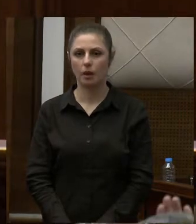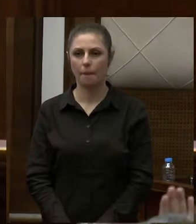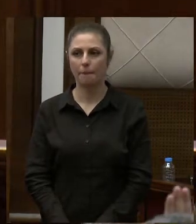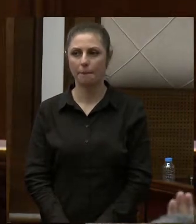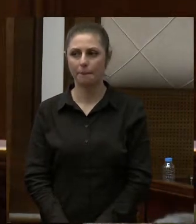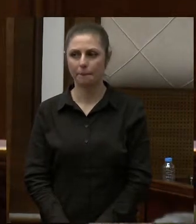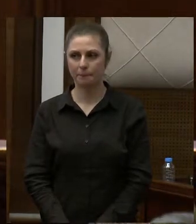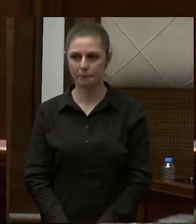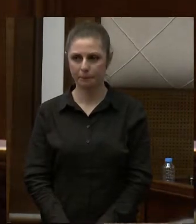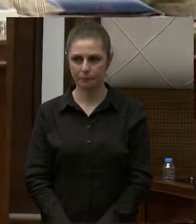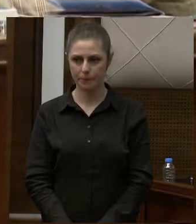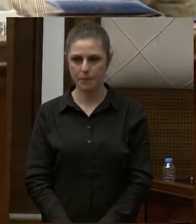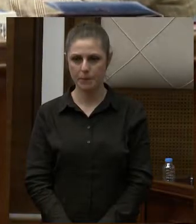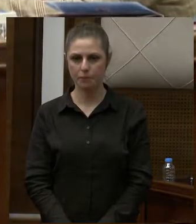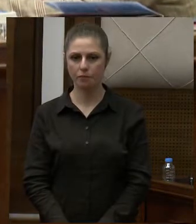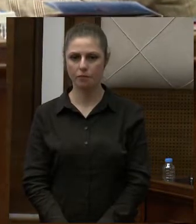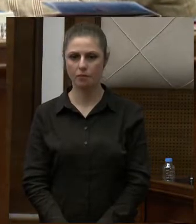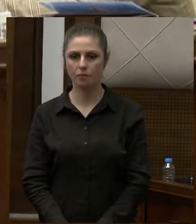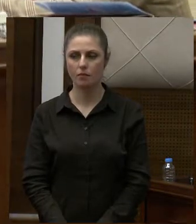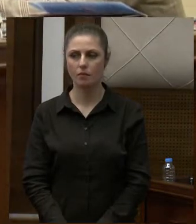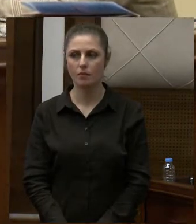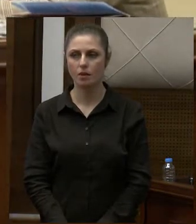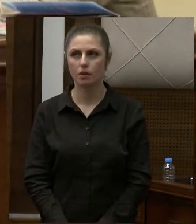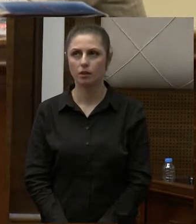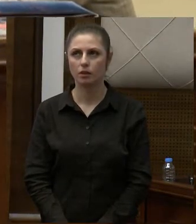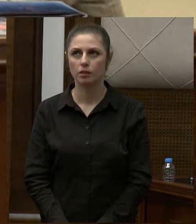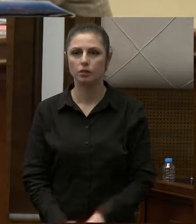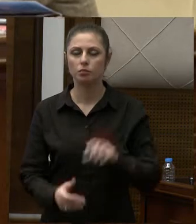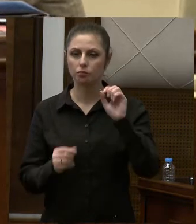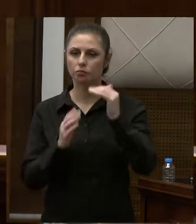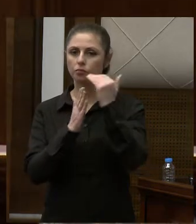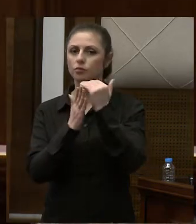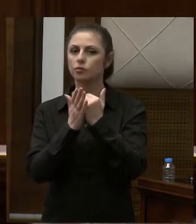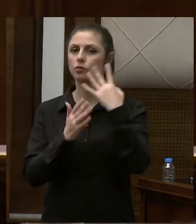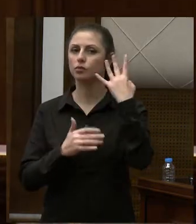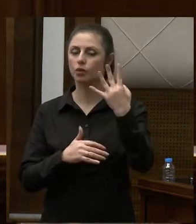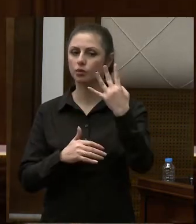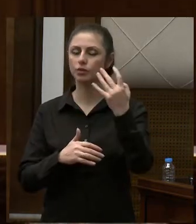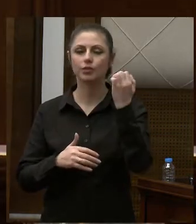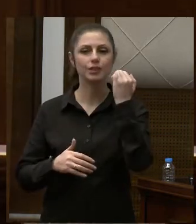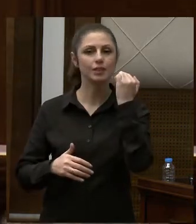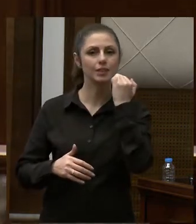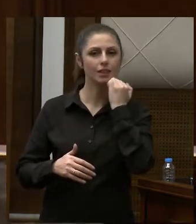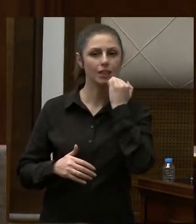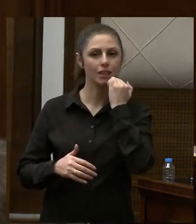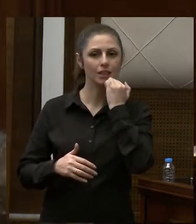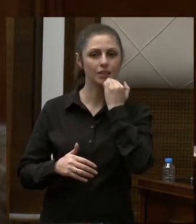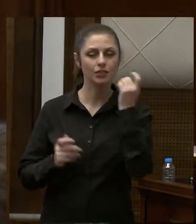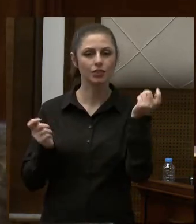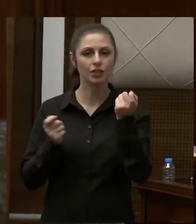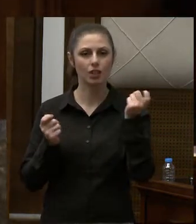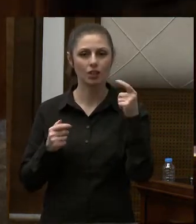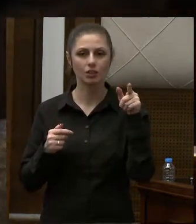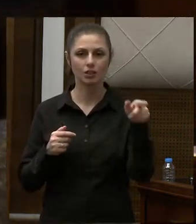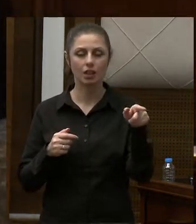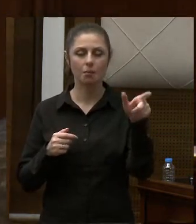edenler, etmeyenler oy birliğiyle kabul edilmiştir. Gündemin dördüncü maddesi, geçici yevmiyeli personelin